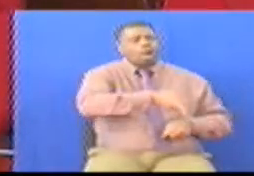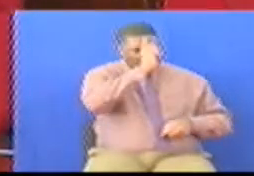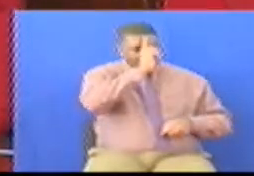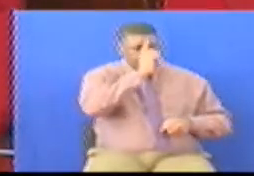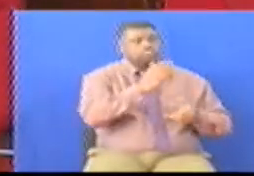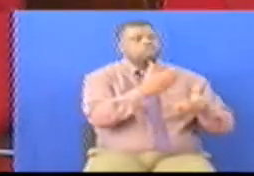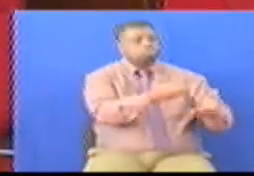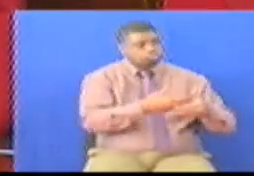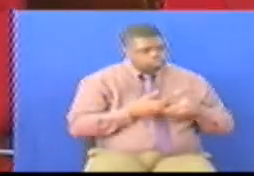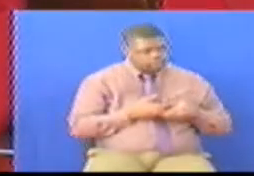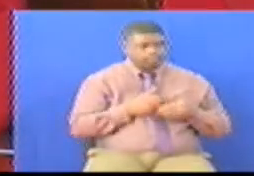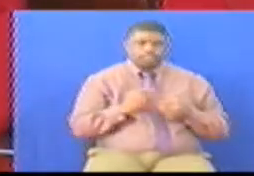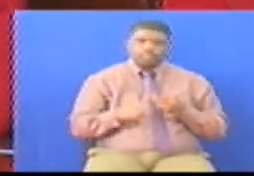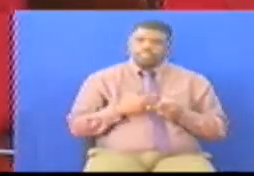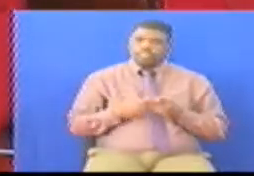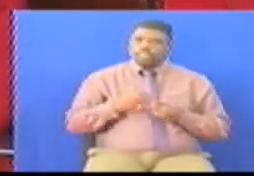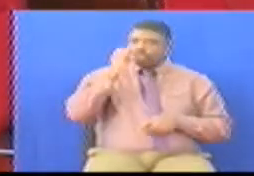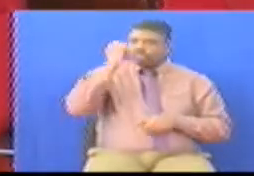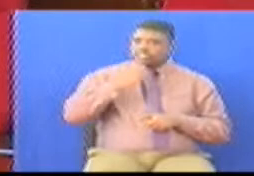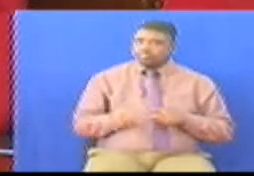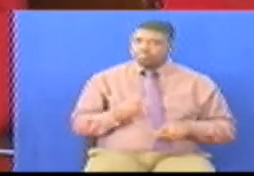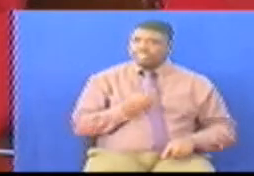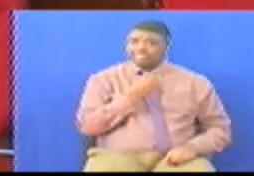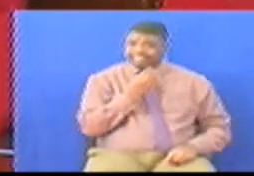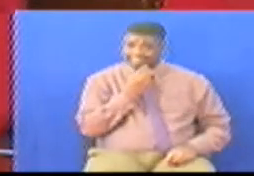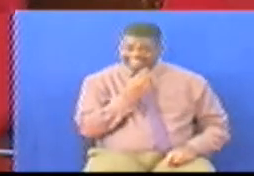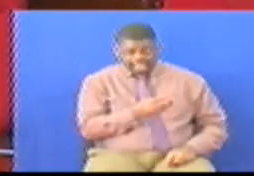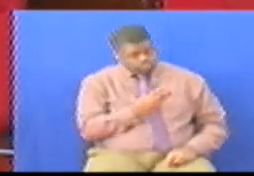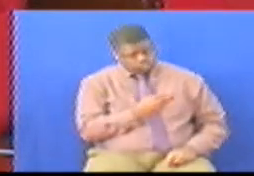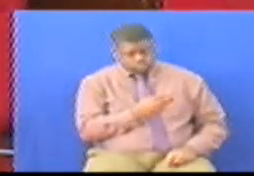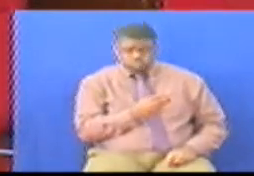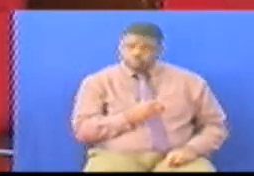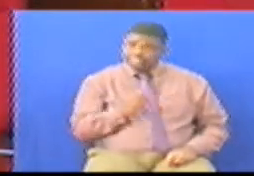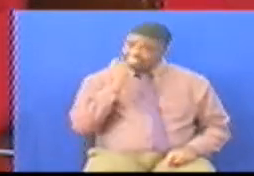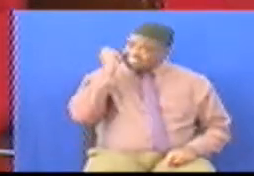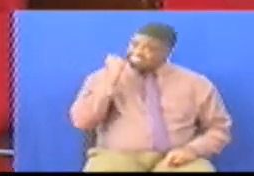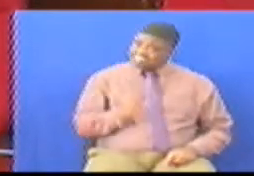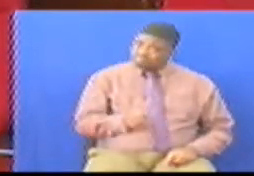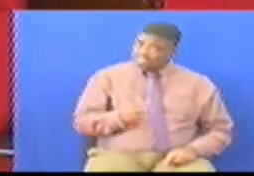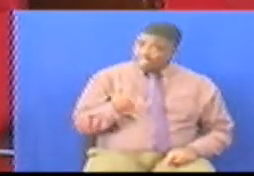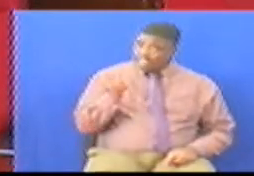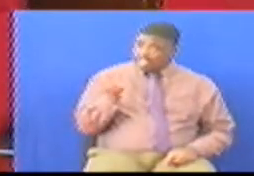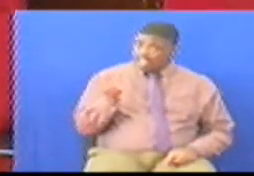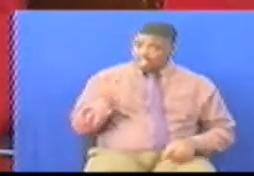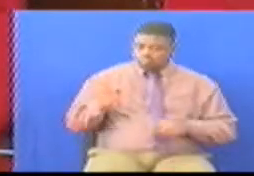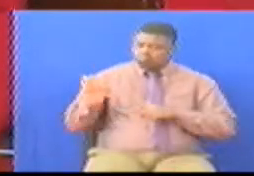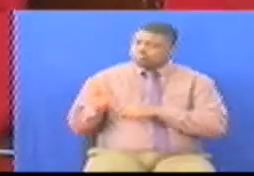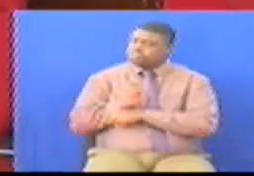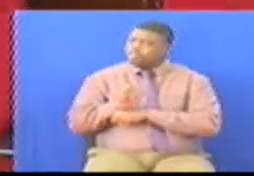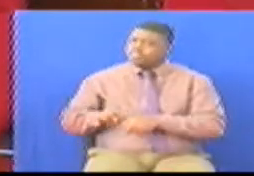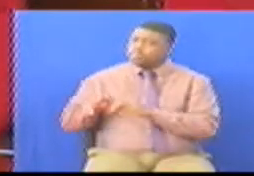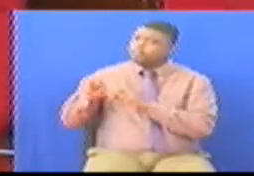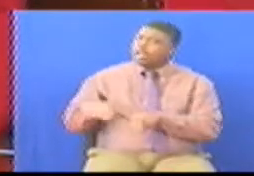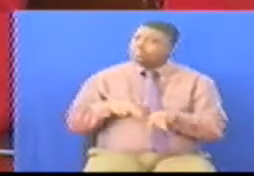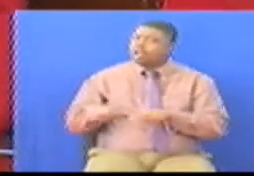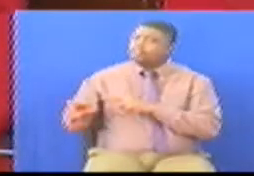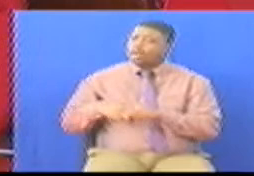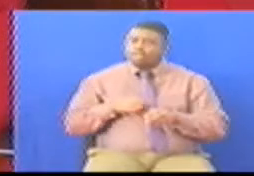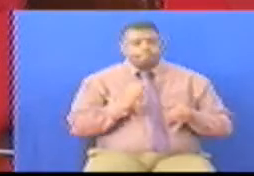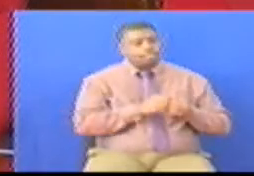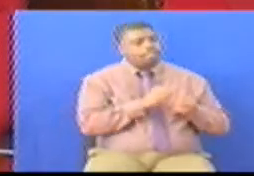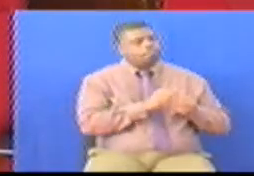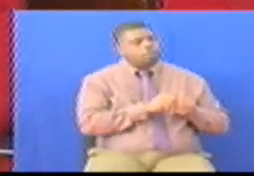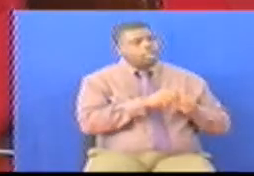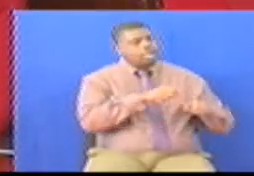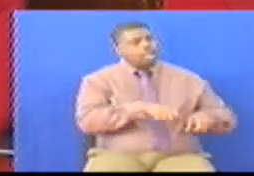ziweze kuchukuliwa. Asilimia namba 3, Mheshimiwa, usimamizi wa mikataba na ufanisi wa mamlaka ya bandari